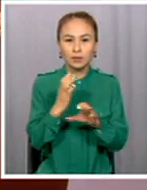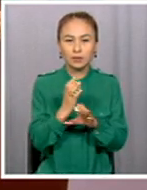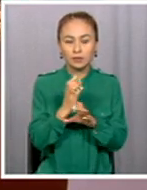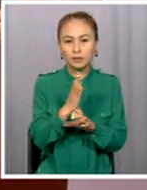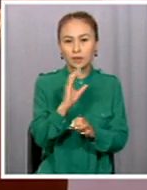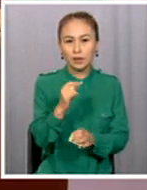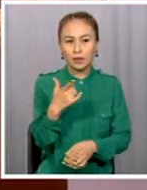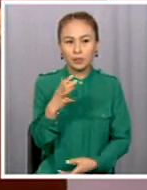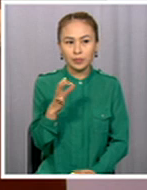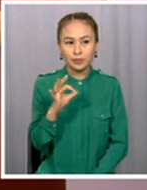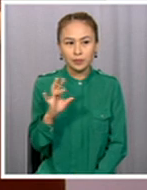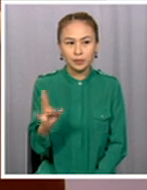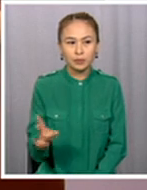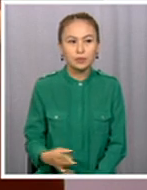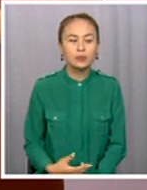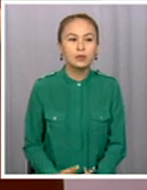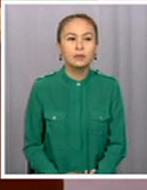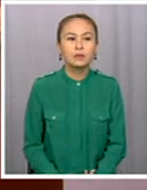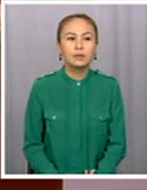Вагон.